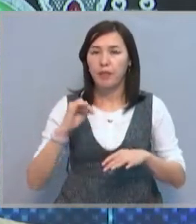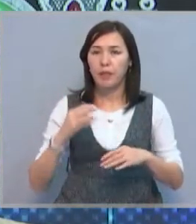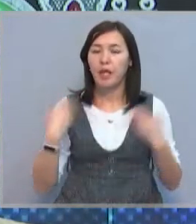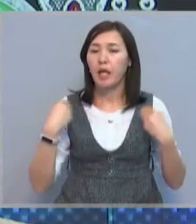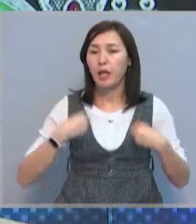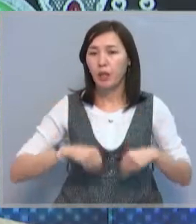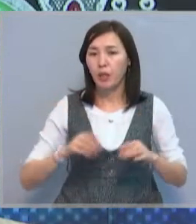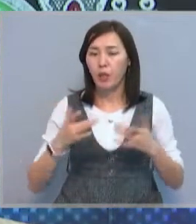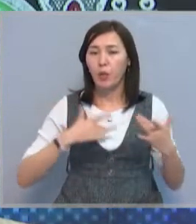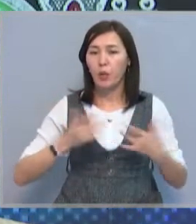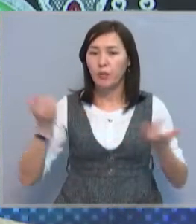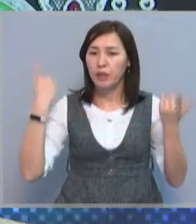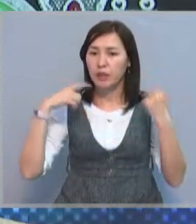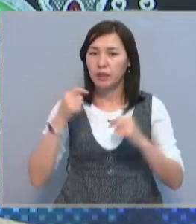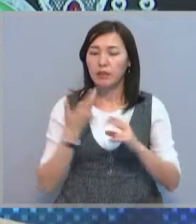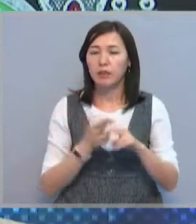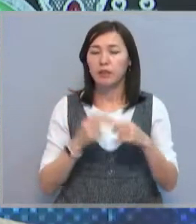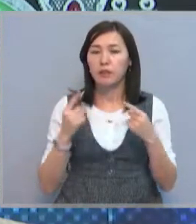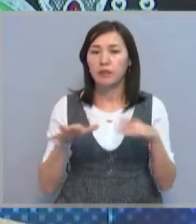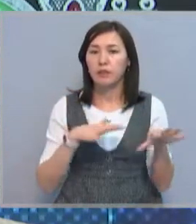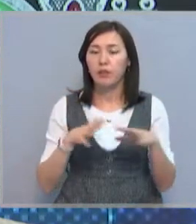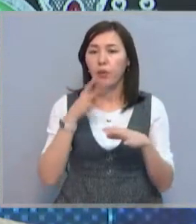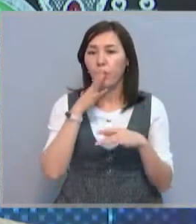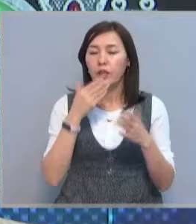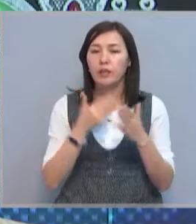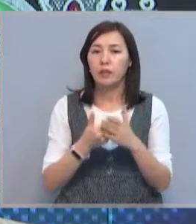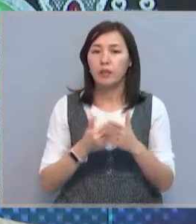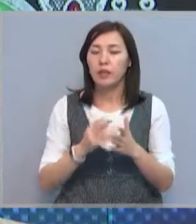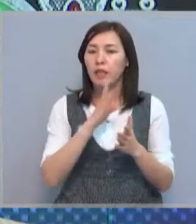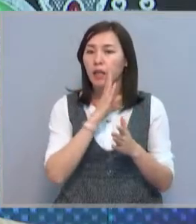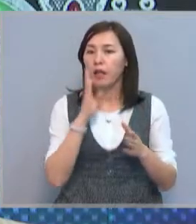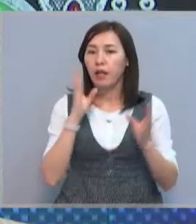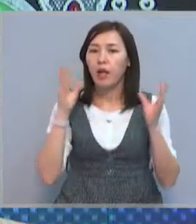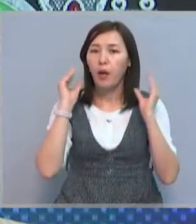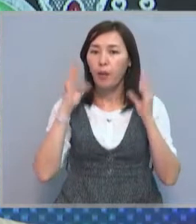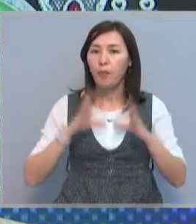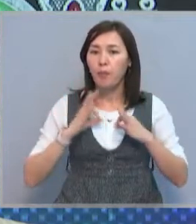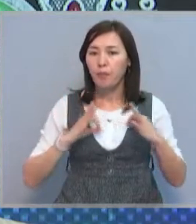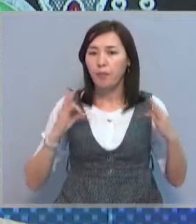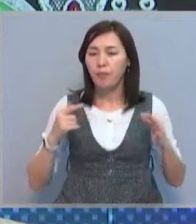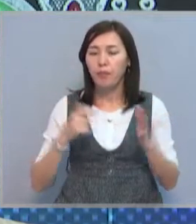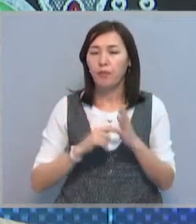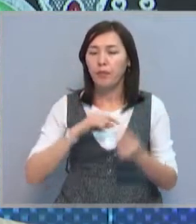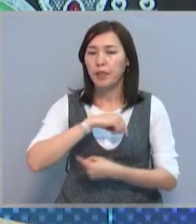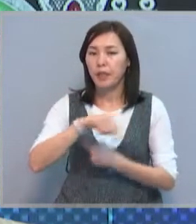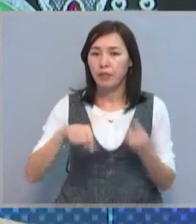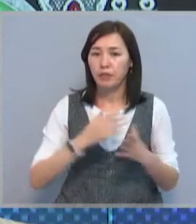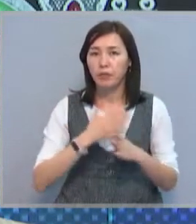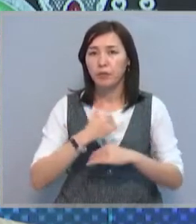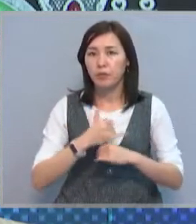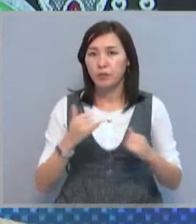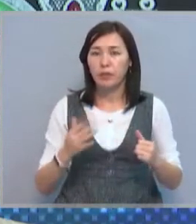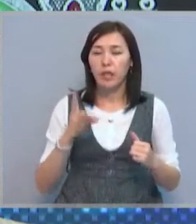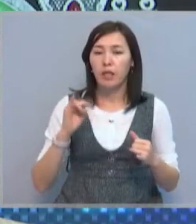ұлттық нақыштағы өнер туындылары. Бұдан бөлек шарада заманауи үлгідегі әйелдер әшекейі қойылды. Мақсат – кәсіпкерлерге қолдау